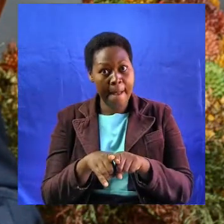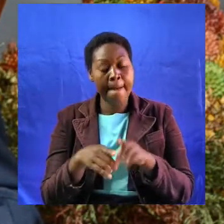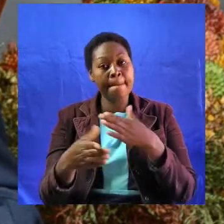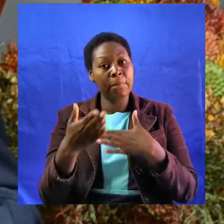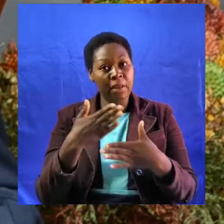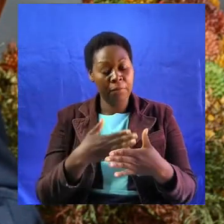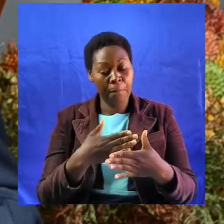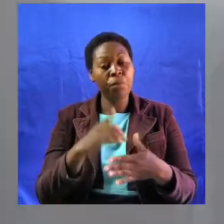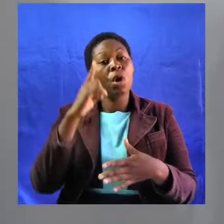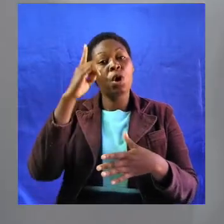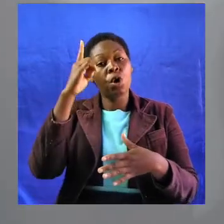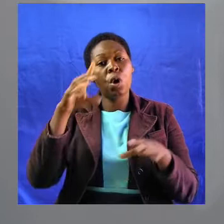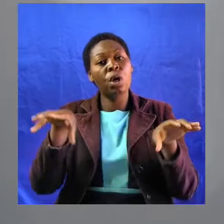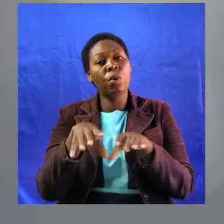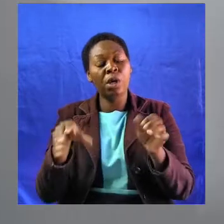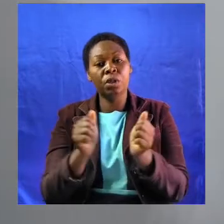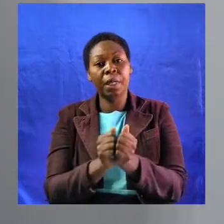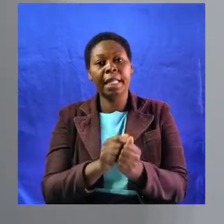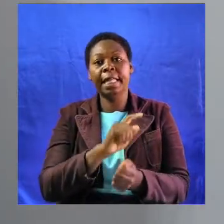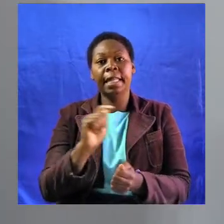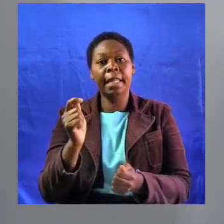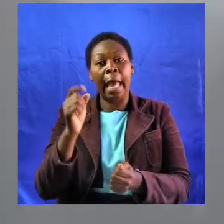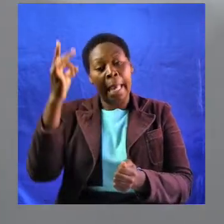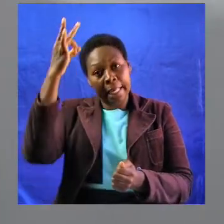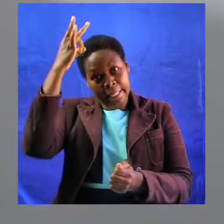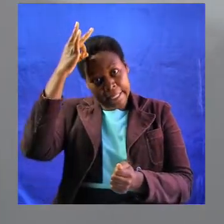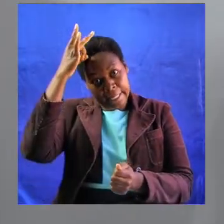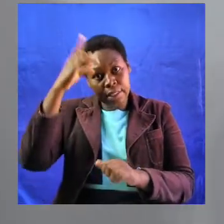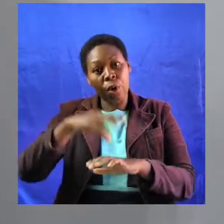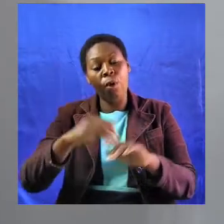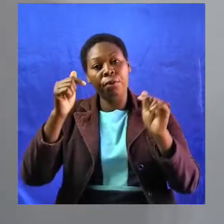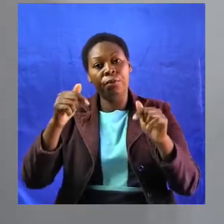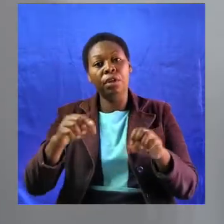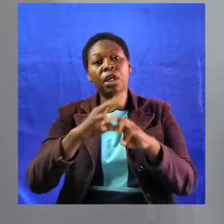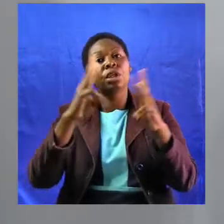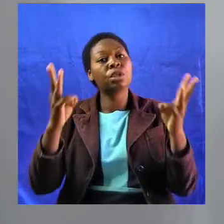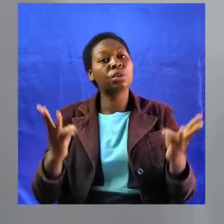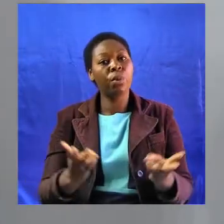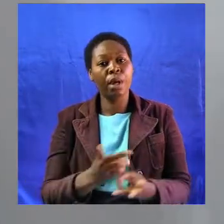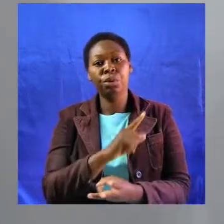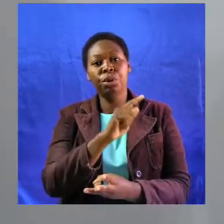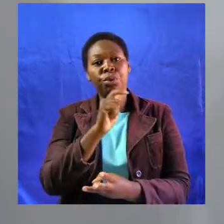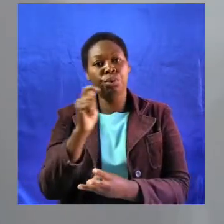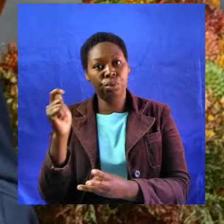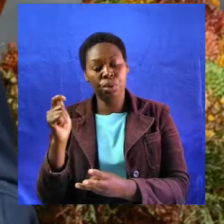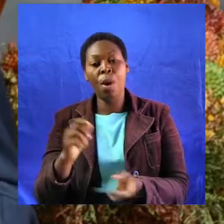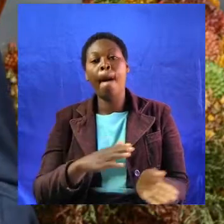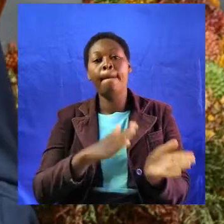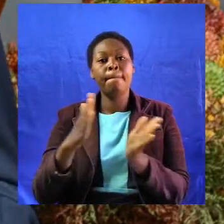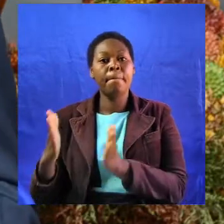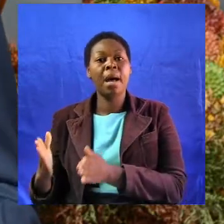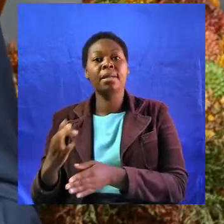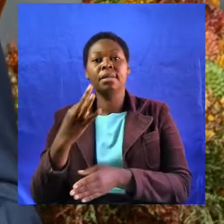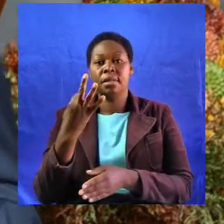part 3. Tinoda kutenda pastor. Tiverengerei kuna Daniel chapter 10 verse 1.